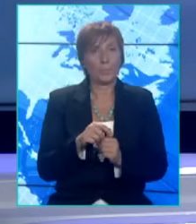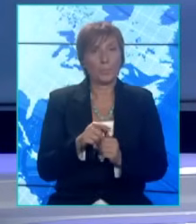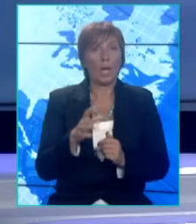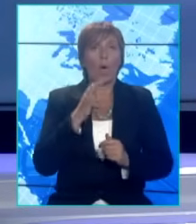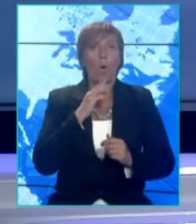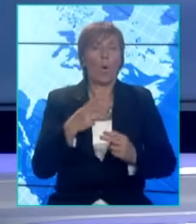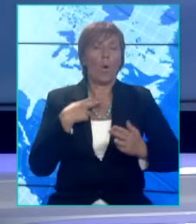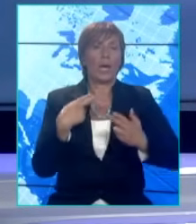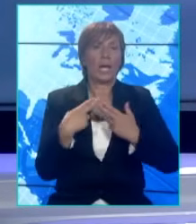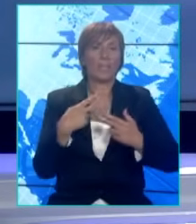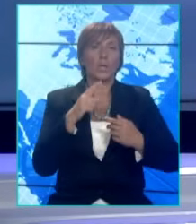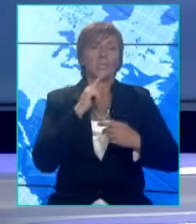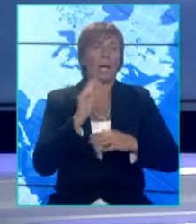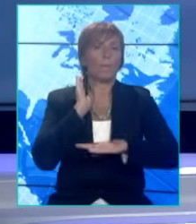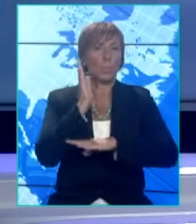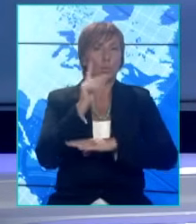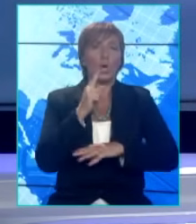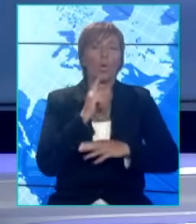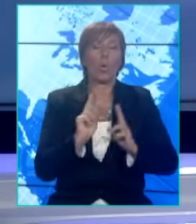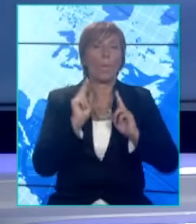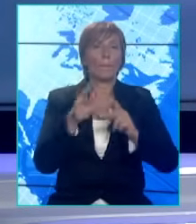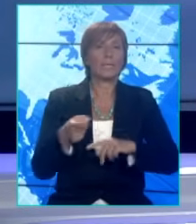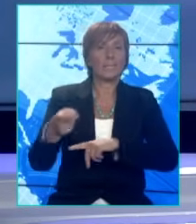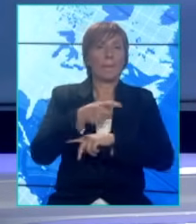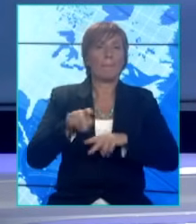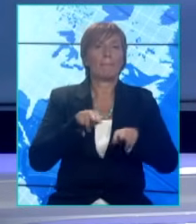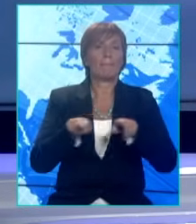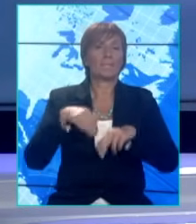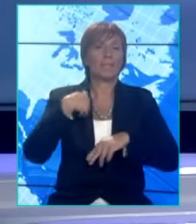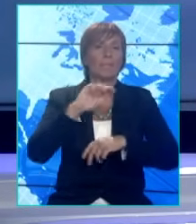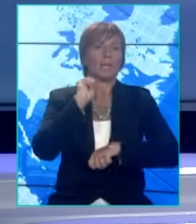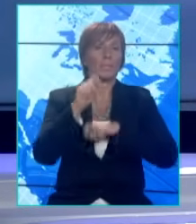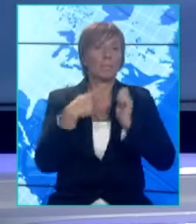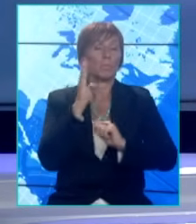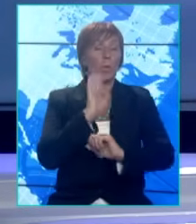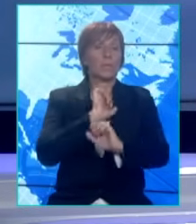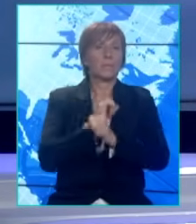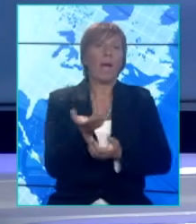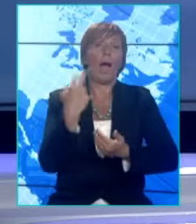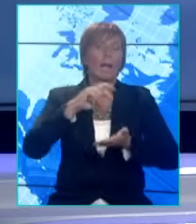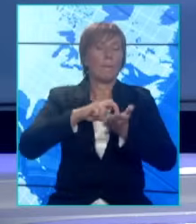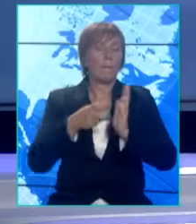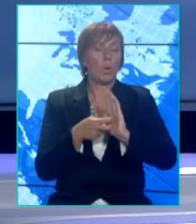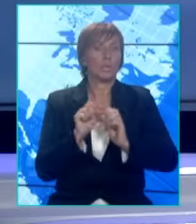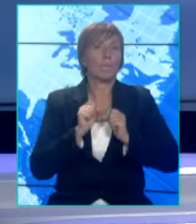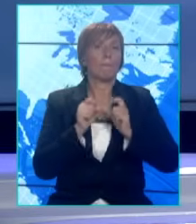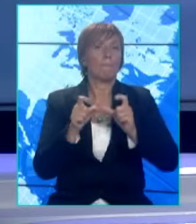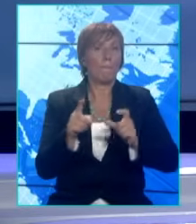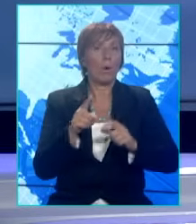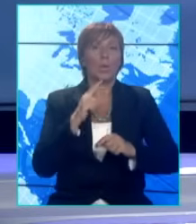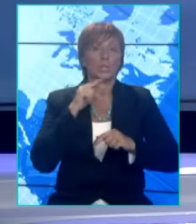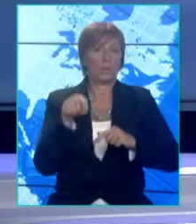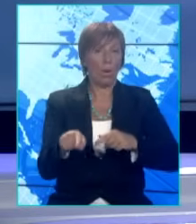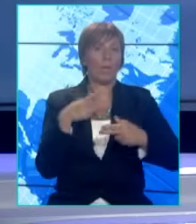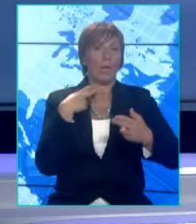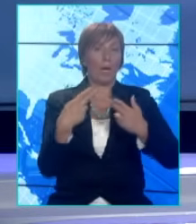O konferenciji Dijalog za budućnost, koju je u Mostaru organiziralo Ministarstvo vanjskih poslova Bosne i Hercegovine, ali i političkim porukama poslanim s